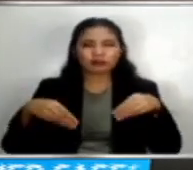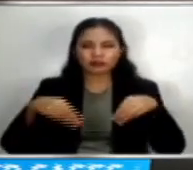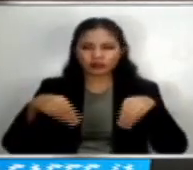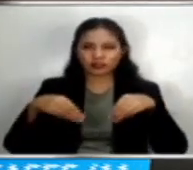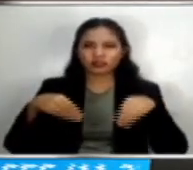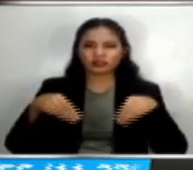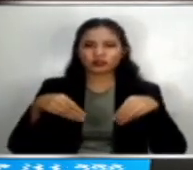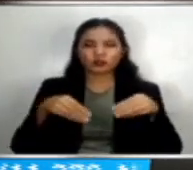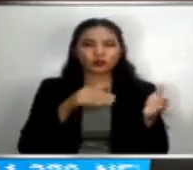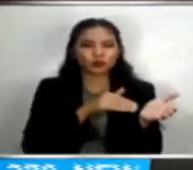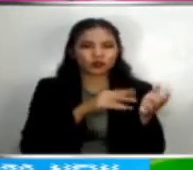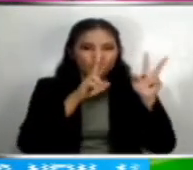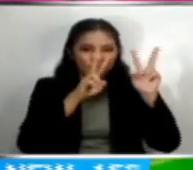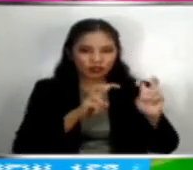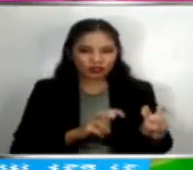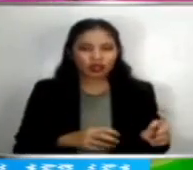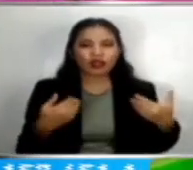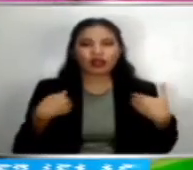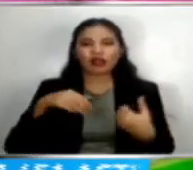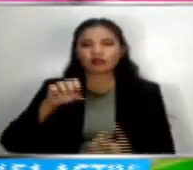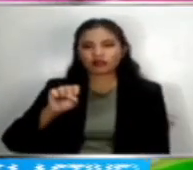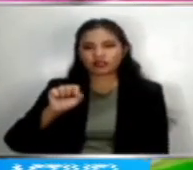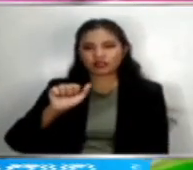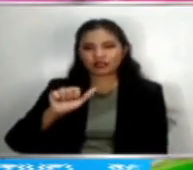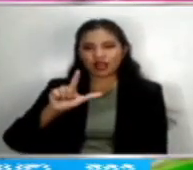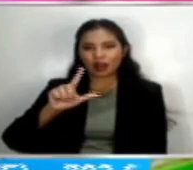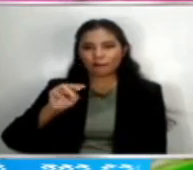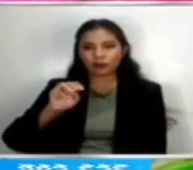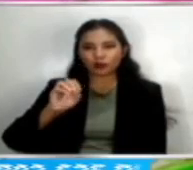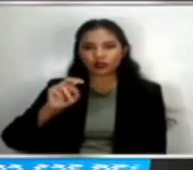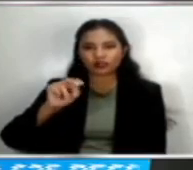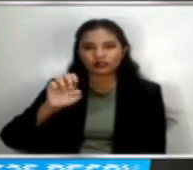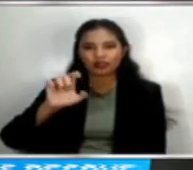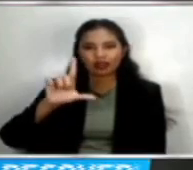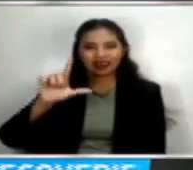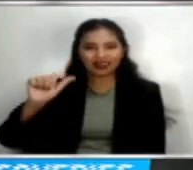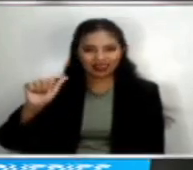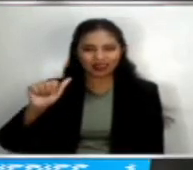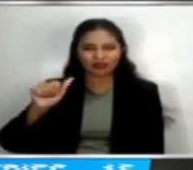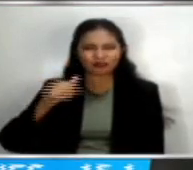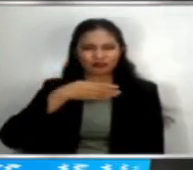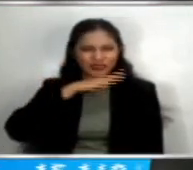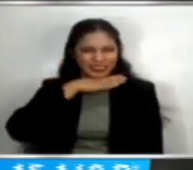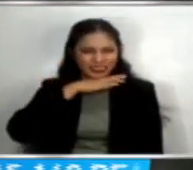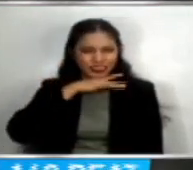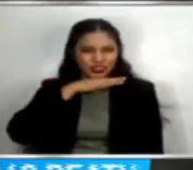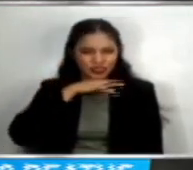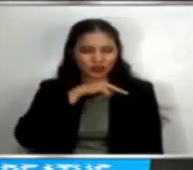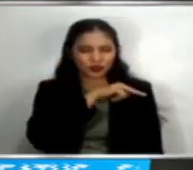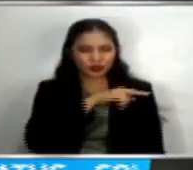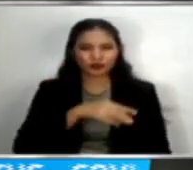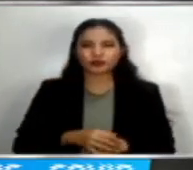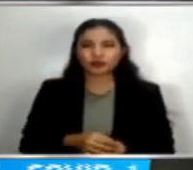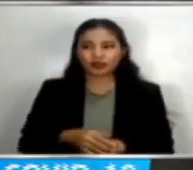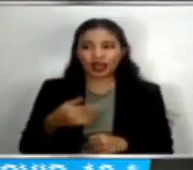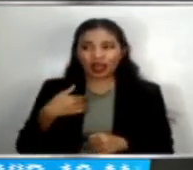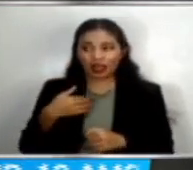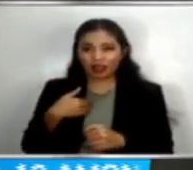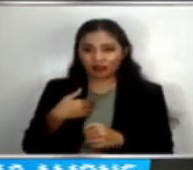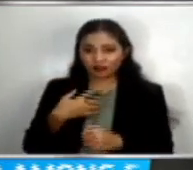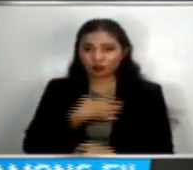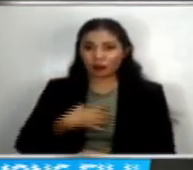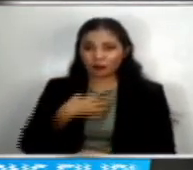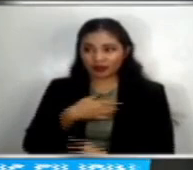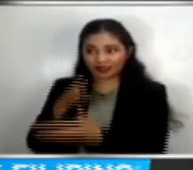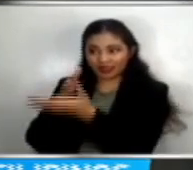may salmonella bacteria ang kinain nilang itlog na maalat. Wala namang balak ireklamo ng mga biktima ang tindera. Paalala po